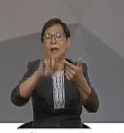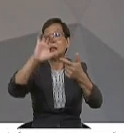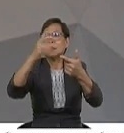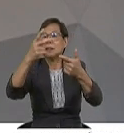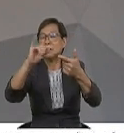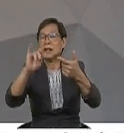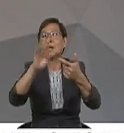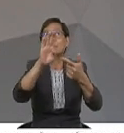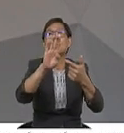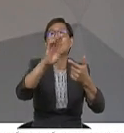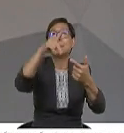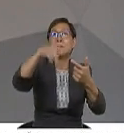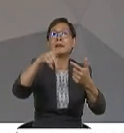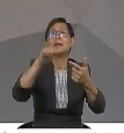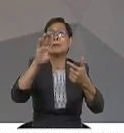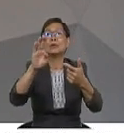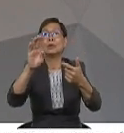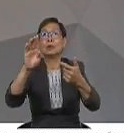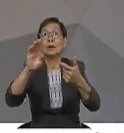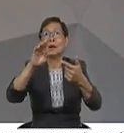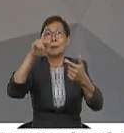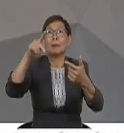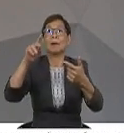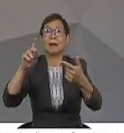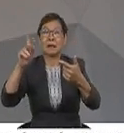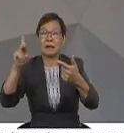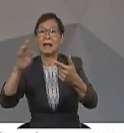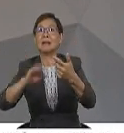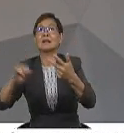Parti Bumi Kenyalang dan juga Fong Pau Tek, Parti Aspirasi Rakyat Sarawak ataupun Aspirasi. Dari Batu Kawar,